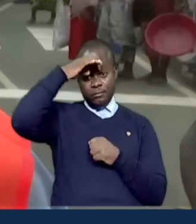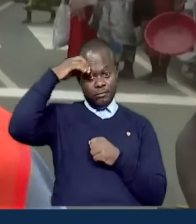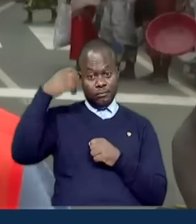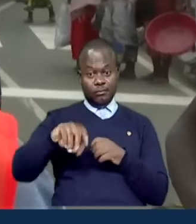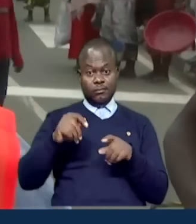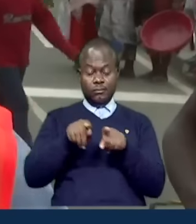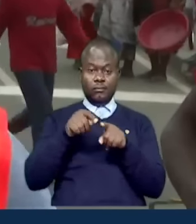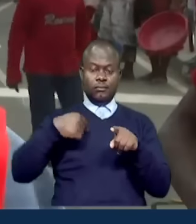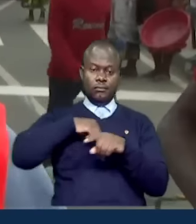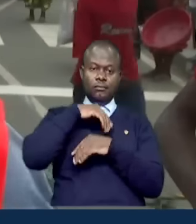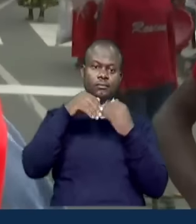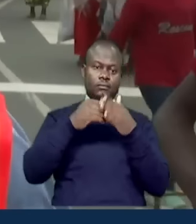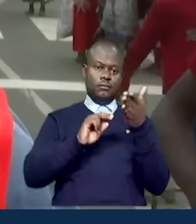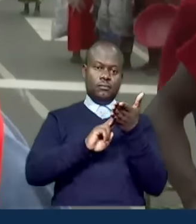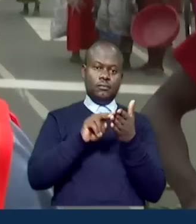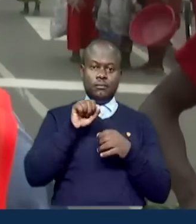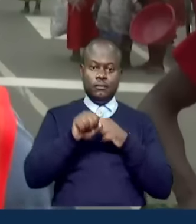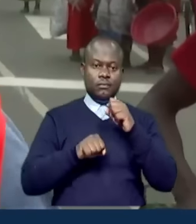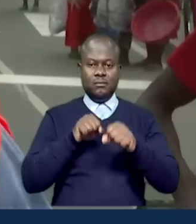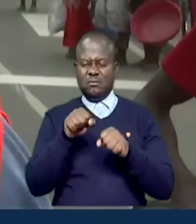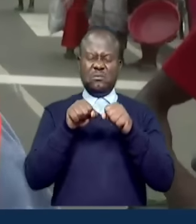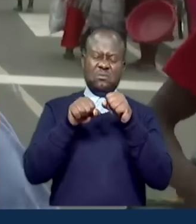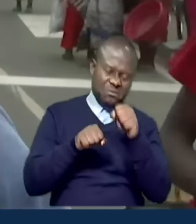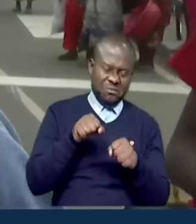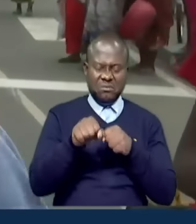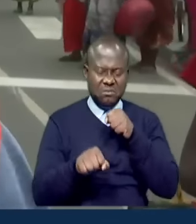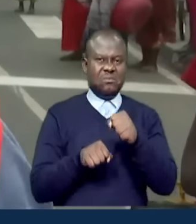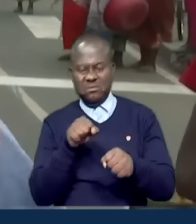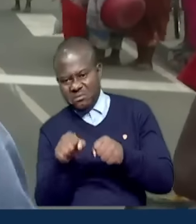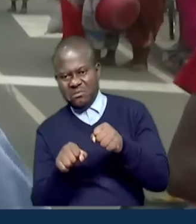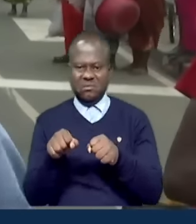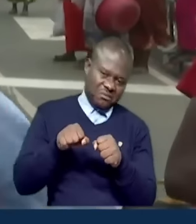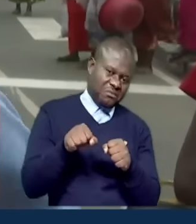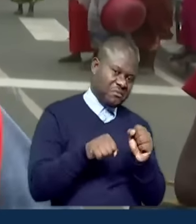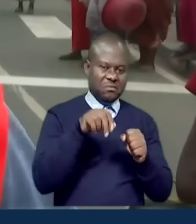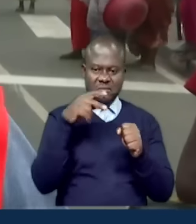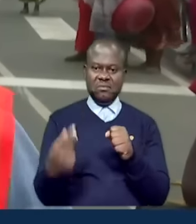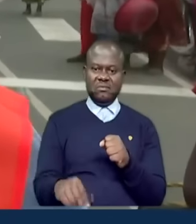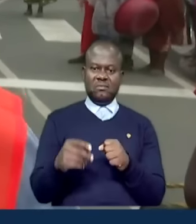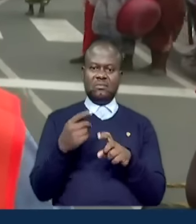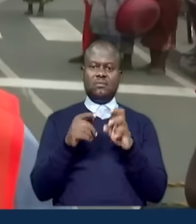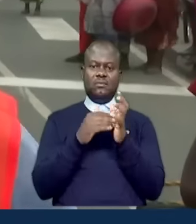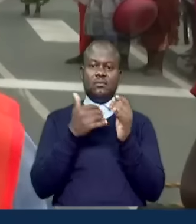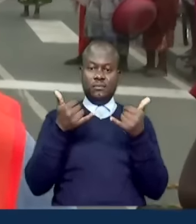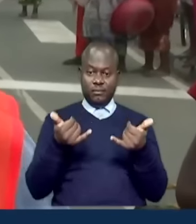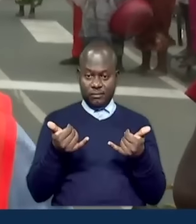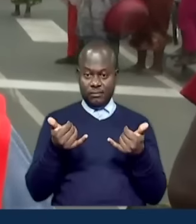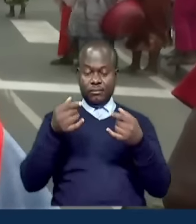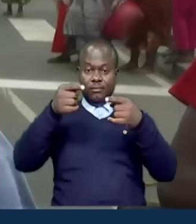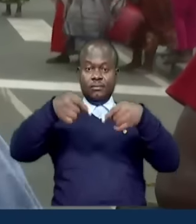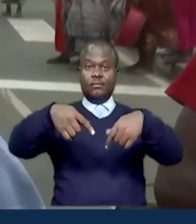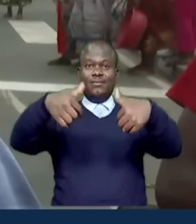ubwacu nk'abantu dukoresha amagare twagenda bitugoye twagenda duhirima mu byondo ariko ubu kuba guno muhanda gugeze hano biradushimishije cyane kuba